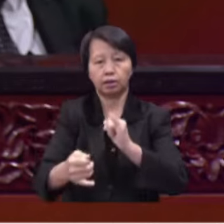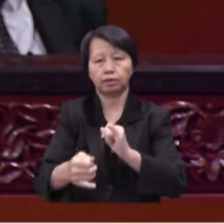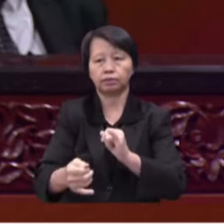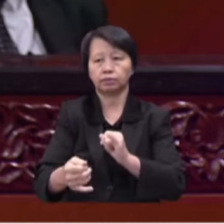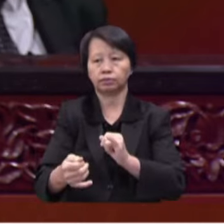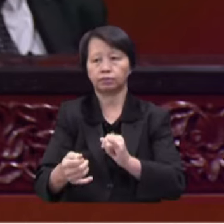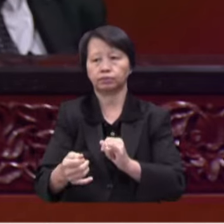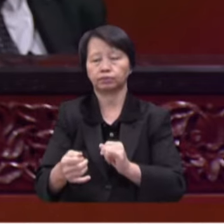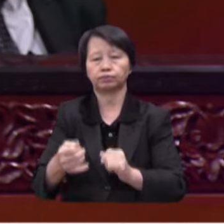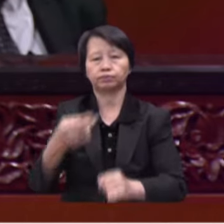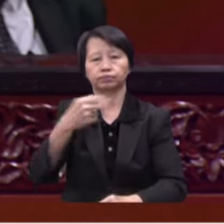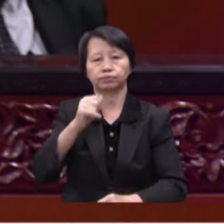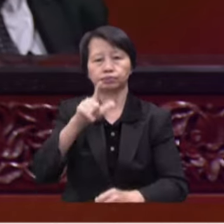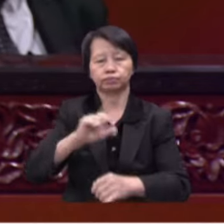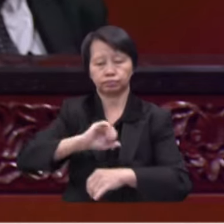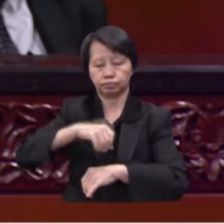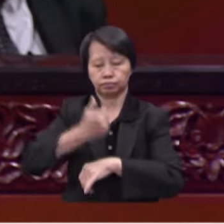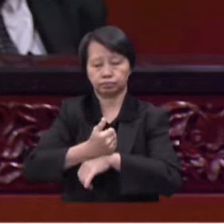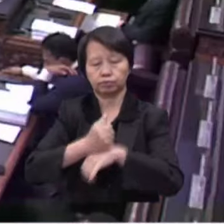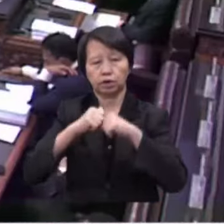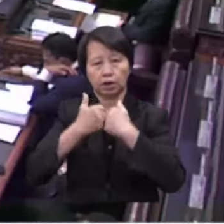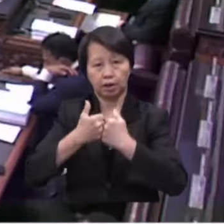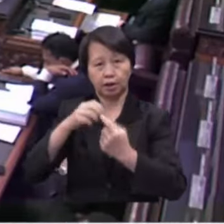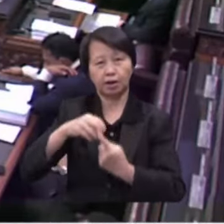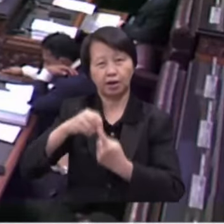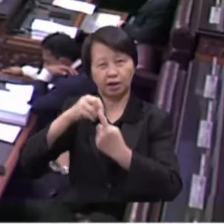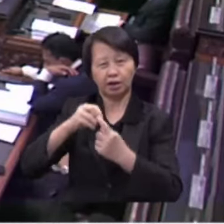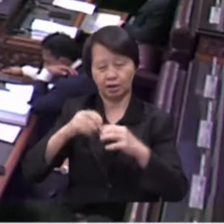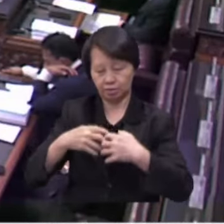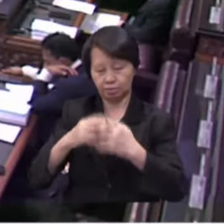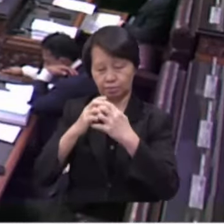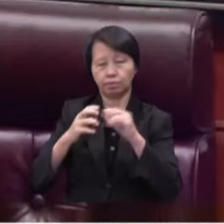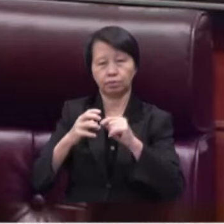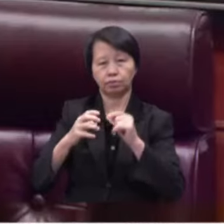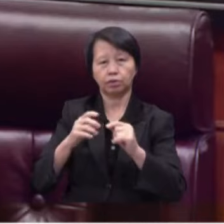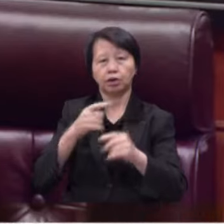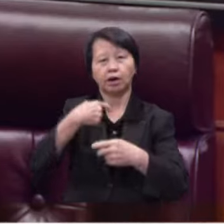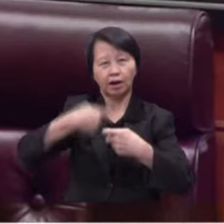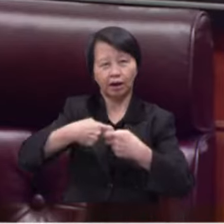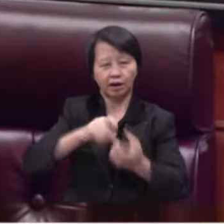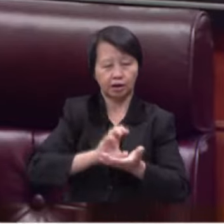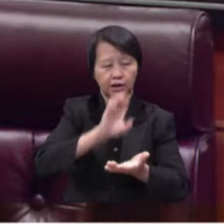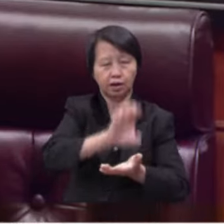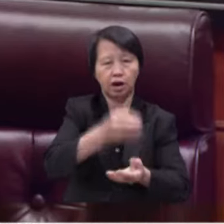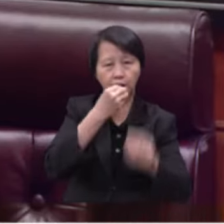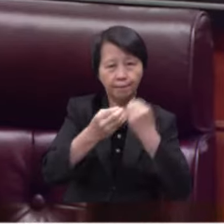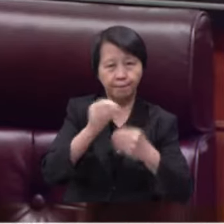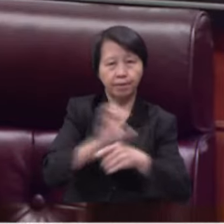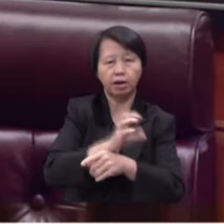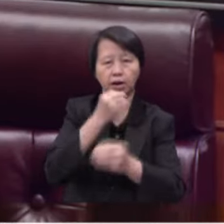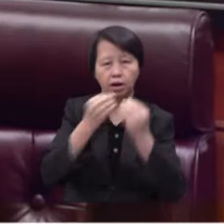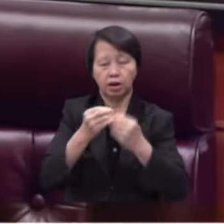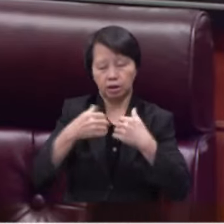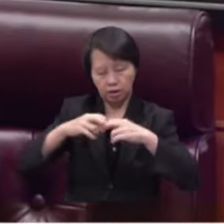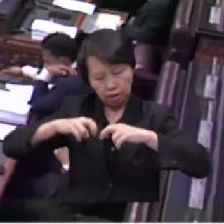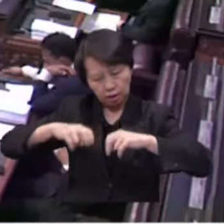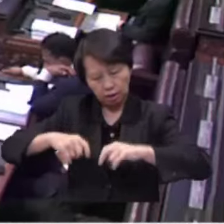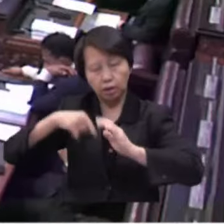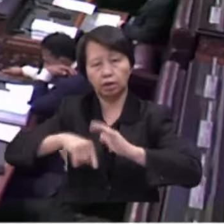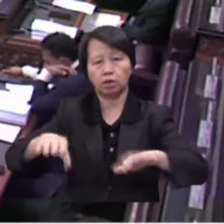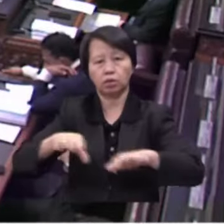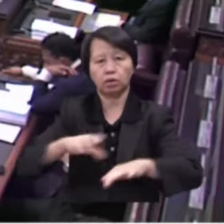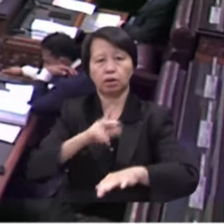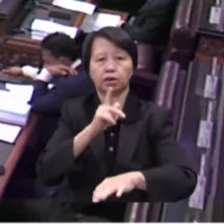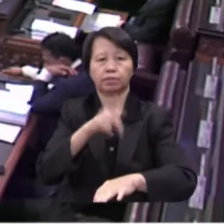dalam hal penumpukan satu agensi khusus berkaitan security makanan kerajaan lanjut sedang dilaksanakan oleh pihak kementerian